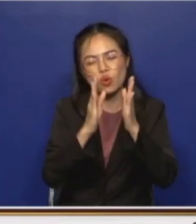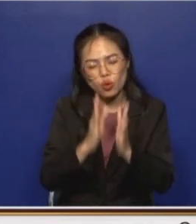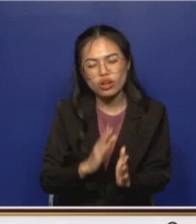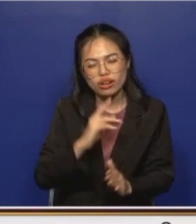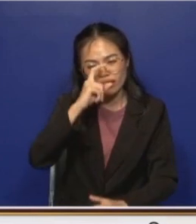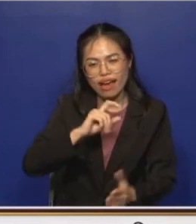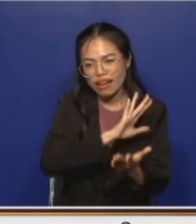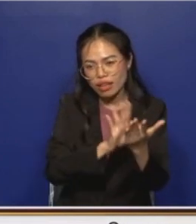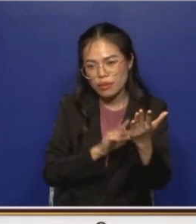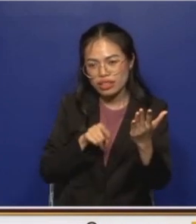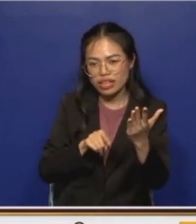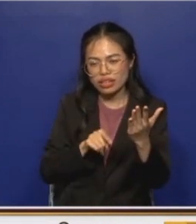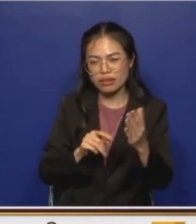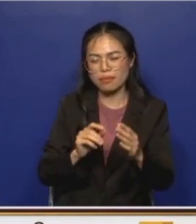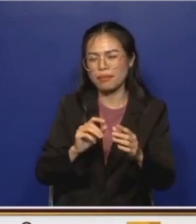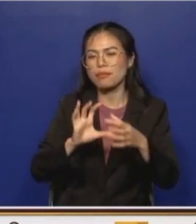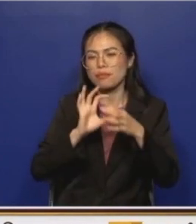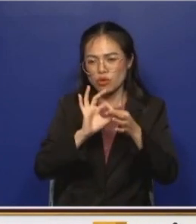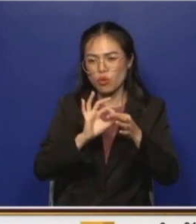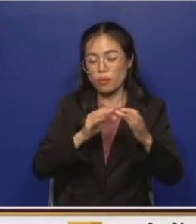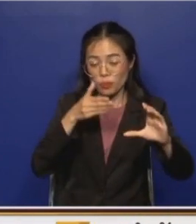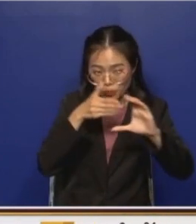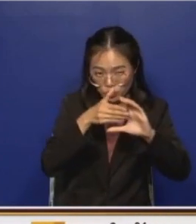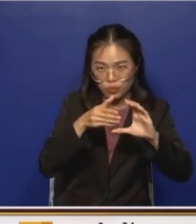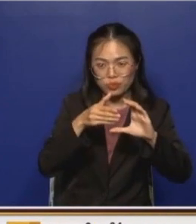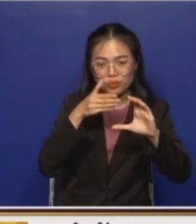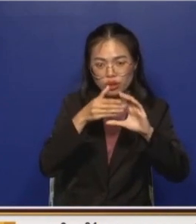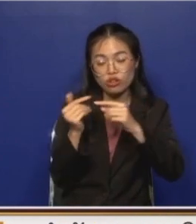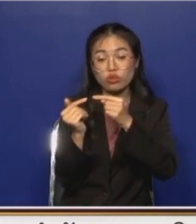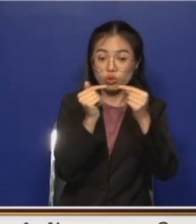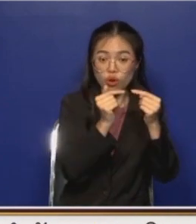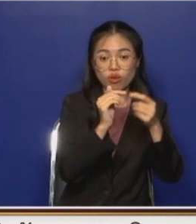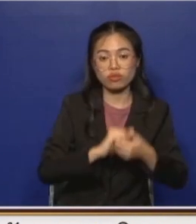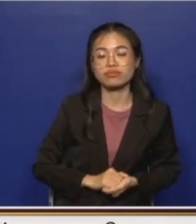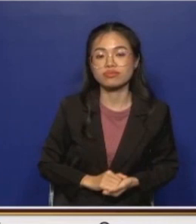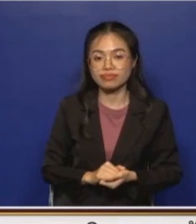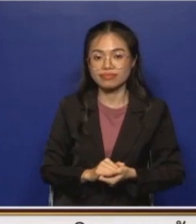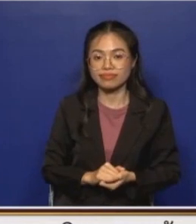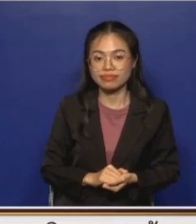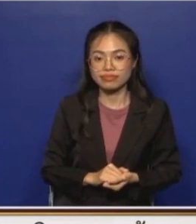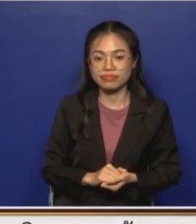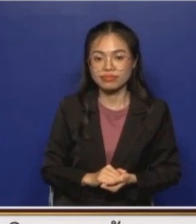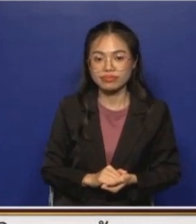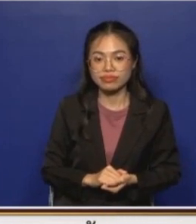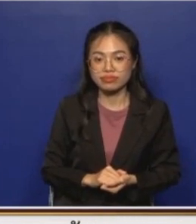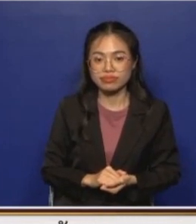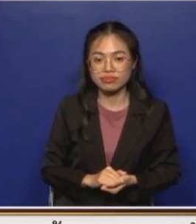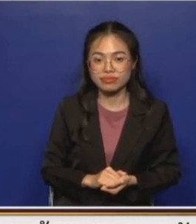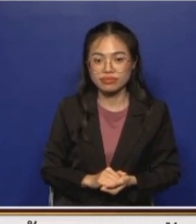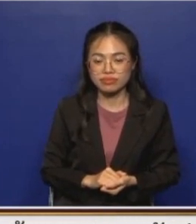คำว่าไม่ได้วัคซีนแปลว่าอะไร10ประเทศรวมกันเป็นอาเซียนหนึ่งเดียวนะฮะท่านดูแต่ละประเ